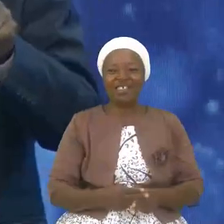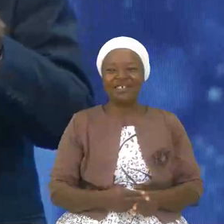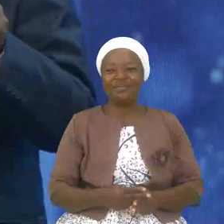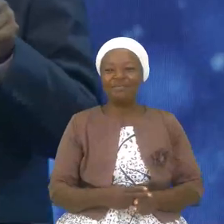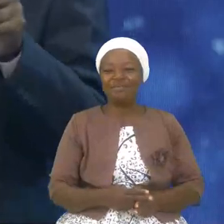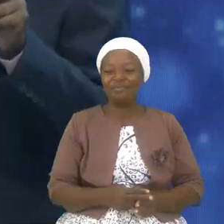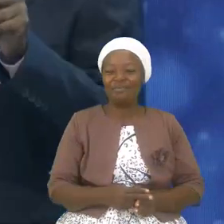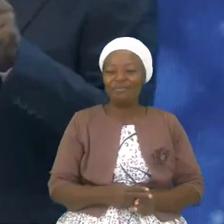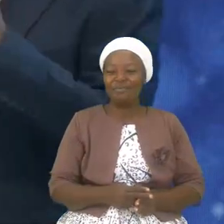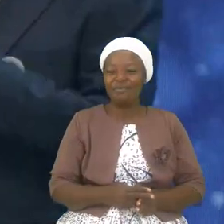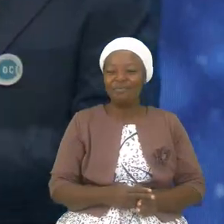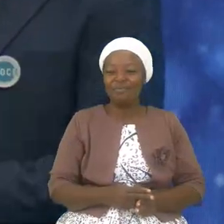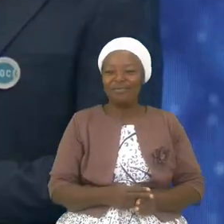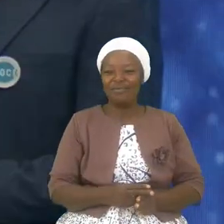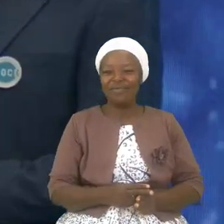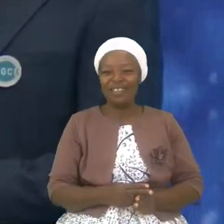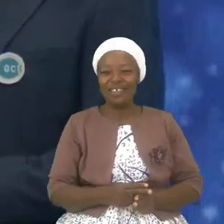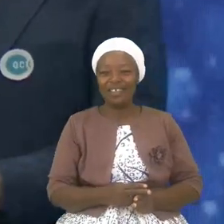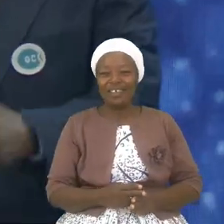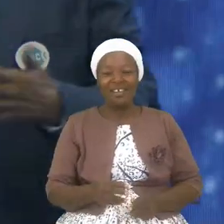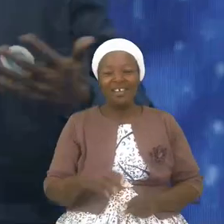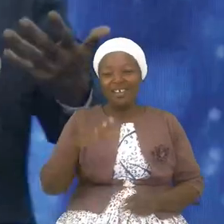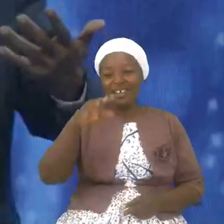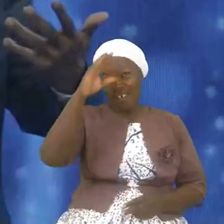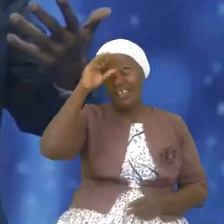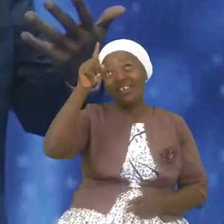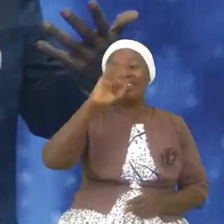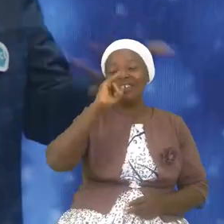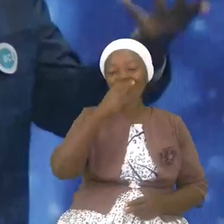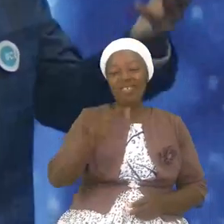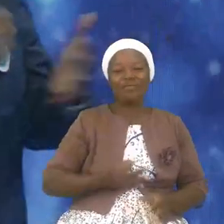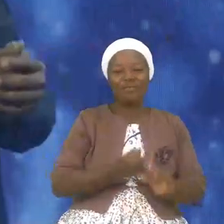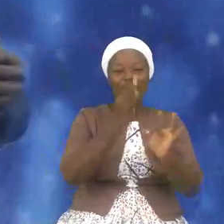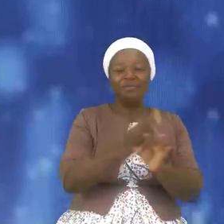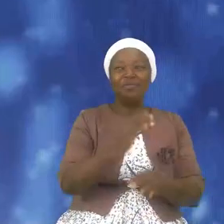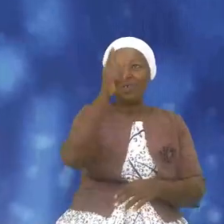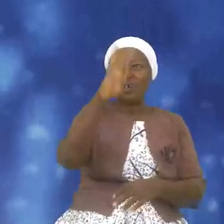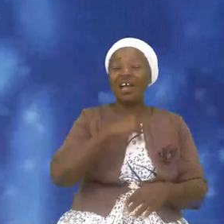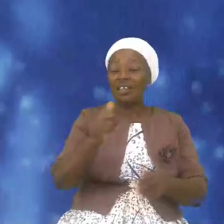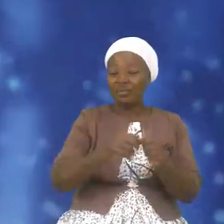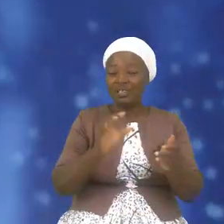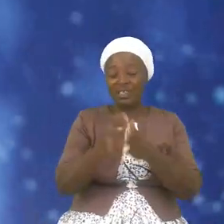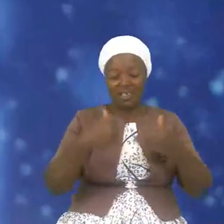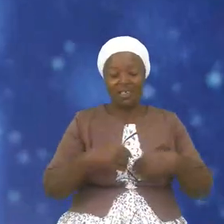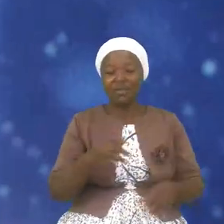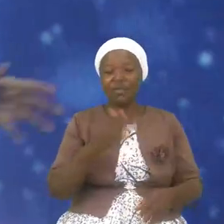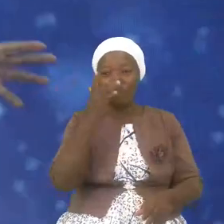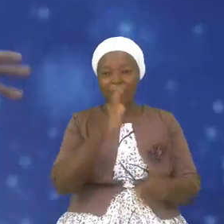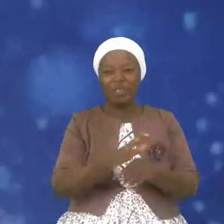Jésus. Il est un Dieu fidèle. Tout ce qu'il a promis, c'est vrai.